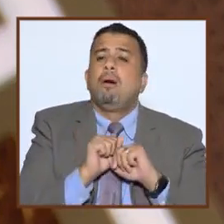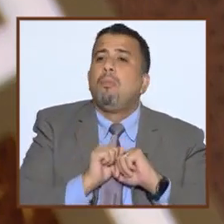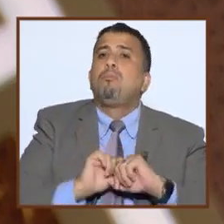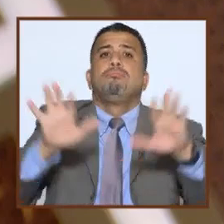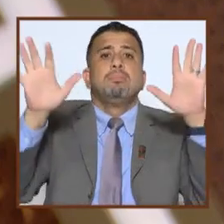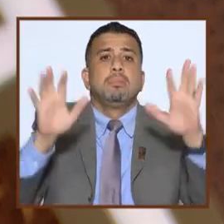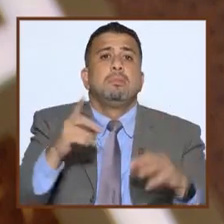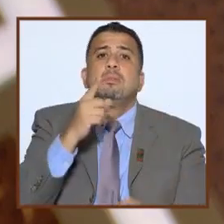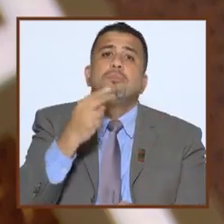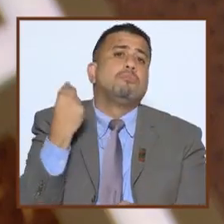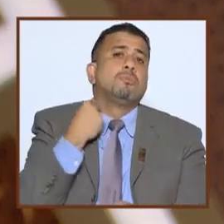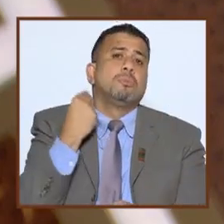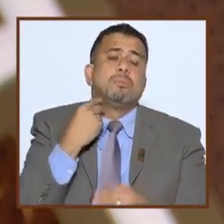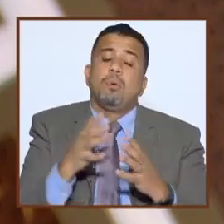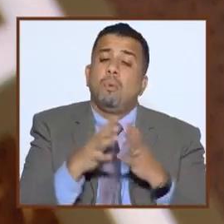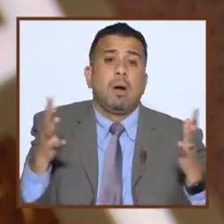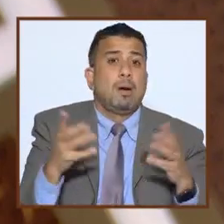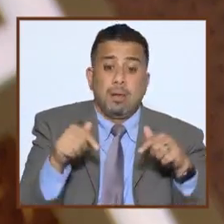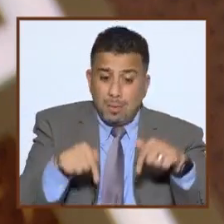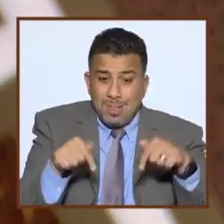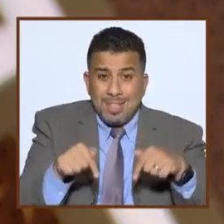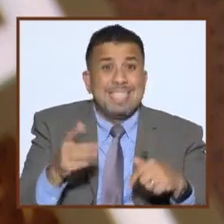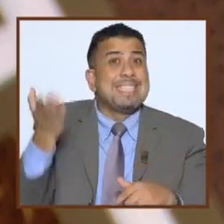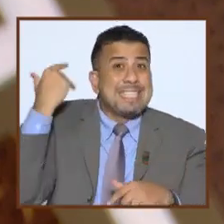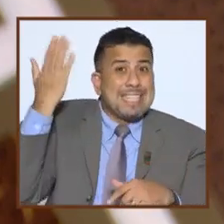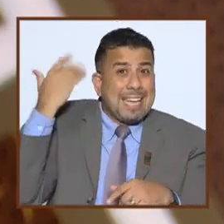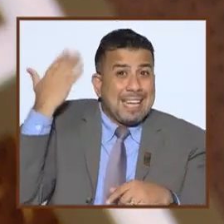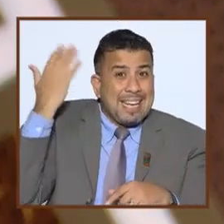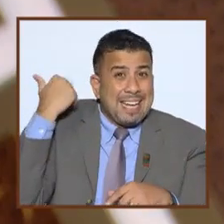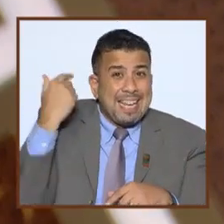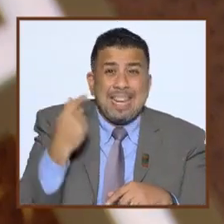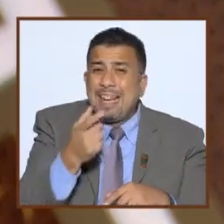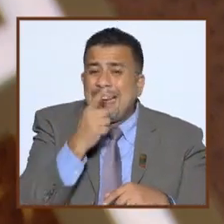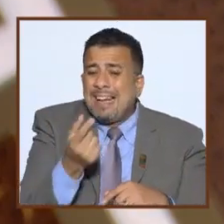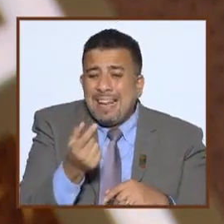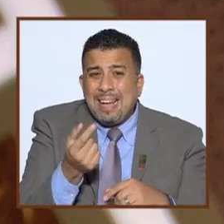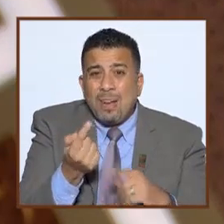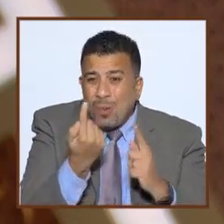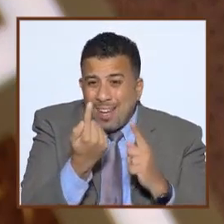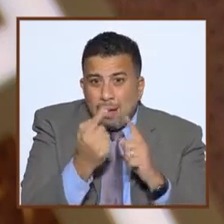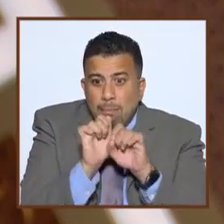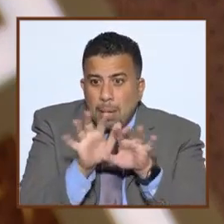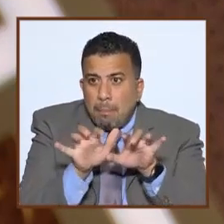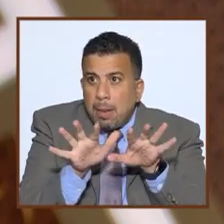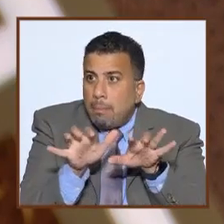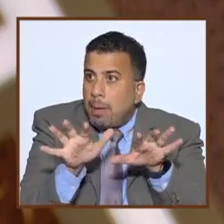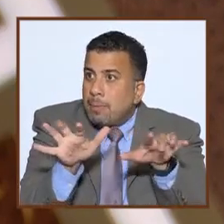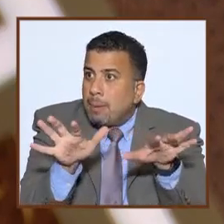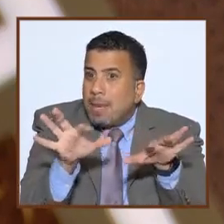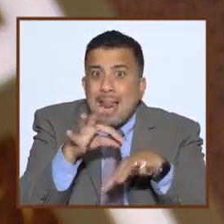في زماننا شيء مخيف شيء مخيف بلاحظ ثواني الرساله تنتشر في الافاق